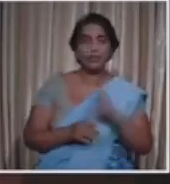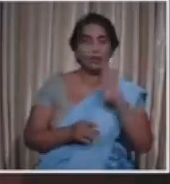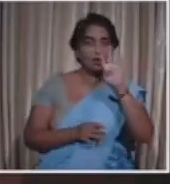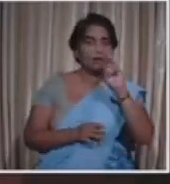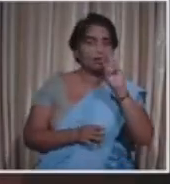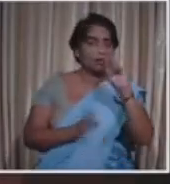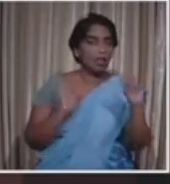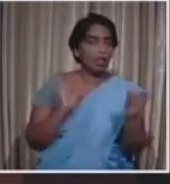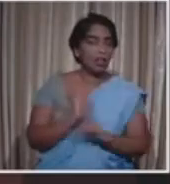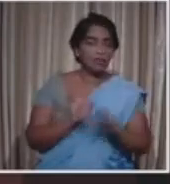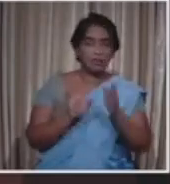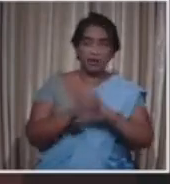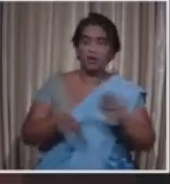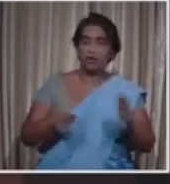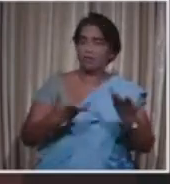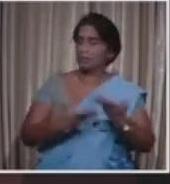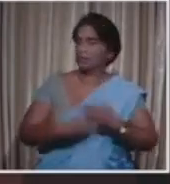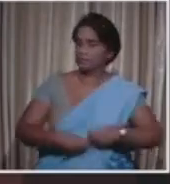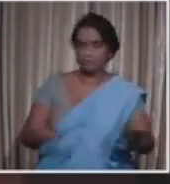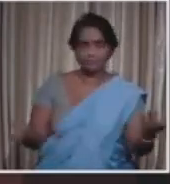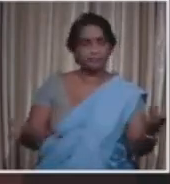43 ලක්ෂයක් සිසු දූ දරුවන් අනාතයි